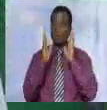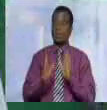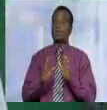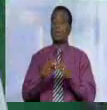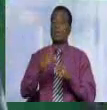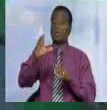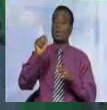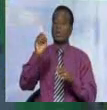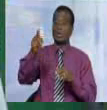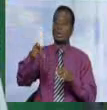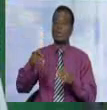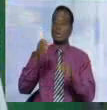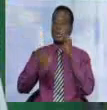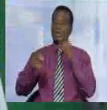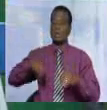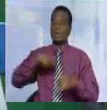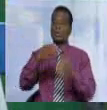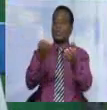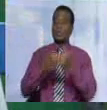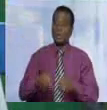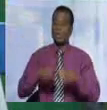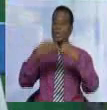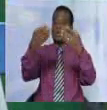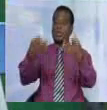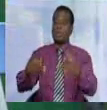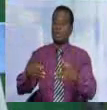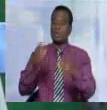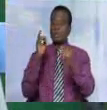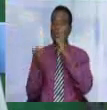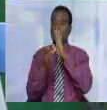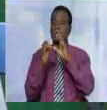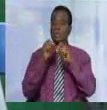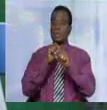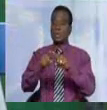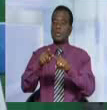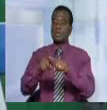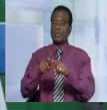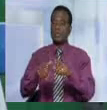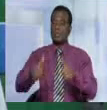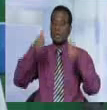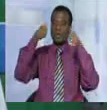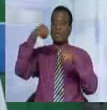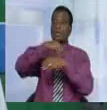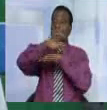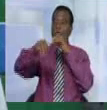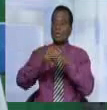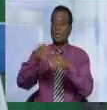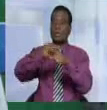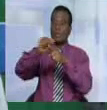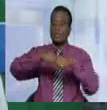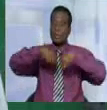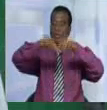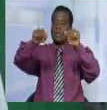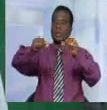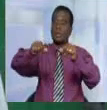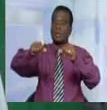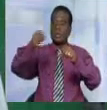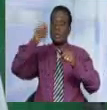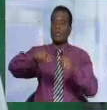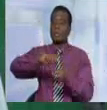CAFOP. Si nous voulons relever le défi de l'excellence dans l'ensemble de nos structures, la formation continue, dis-je,